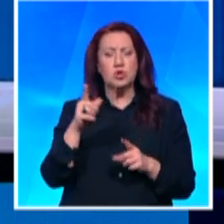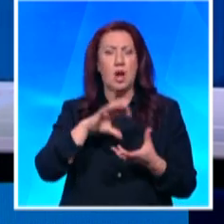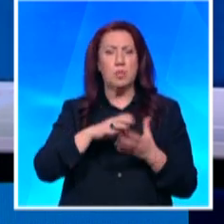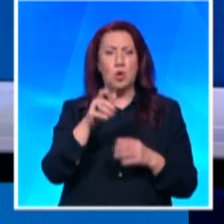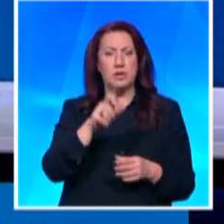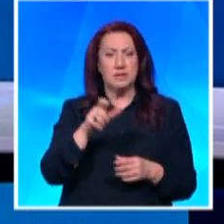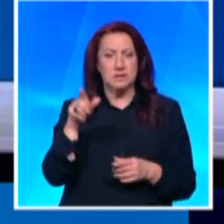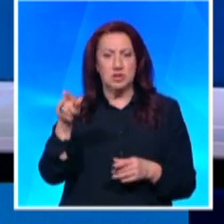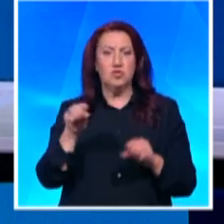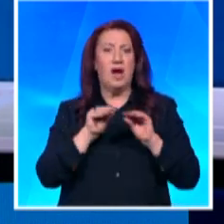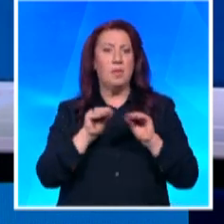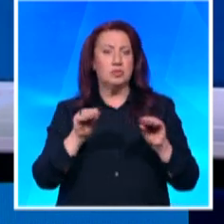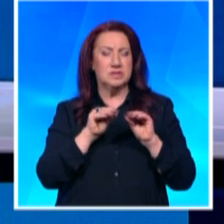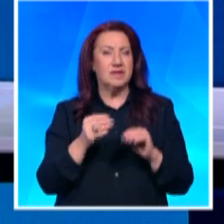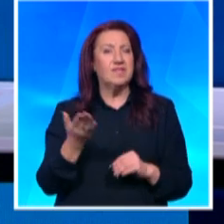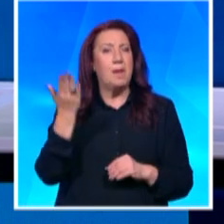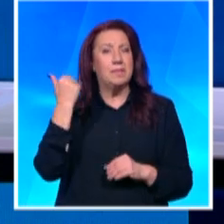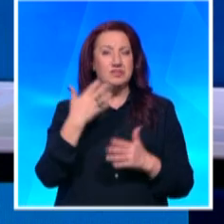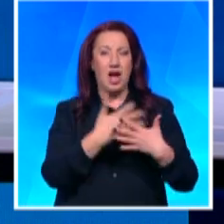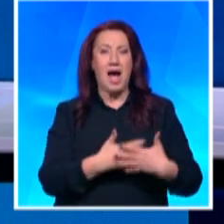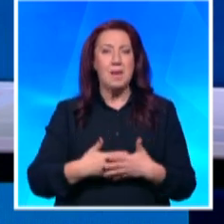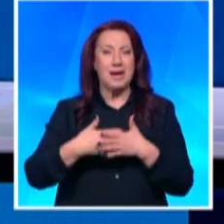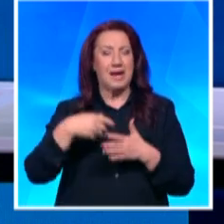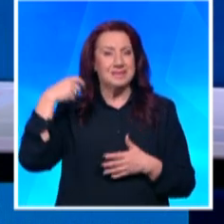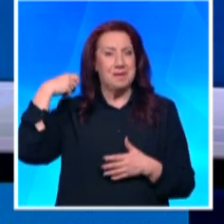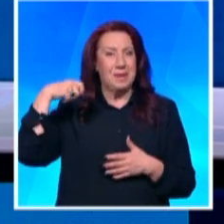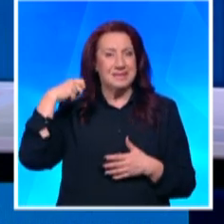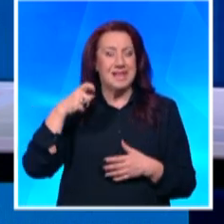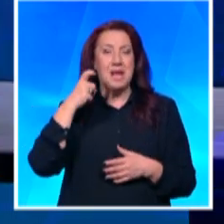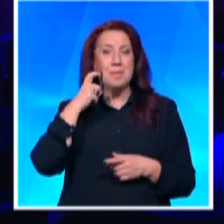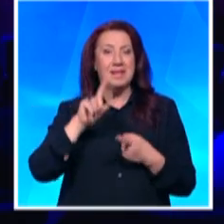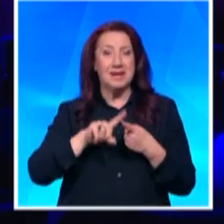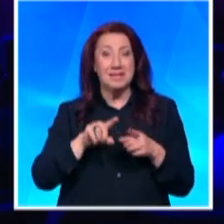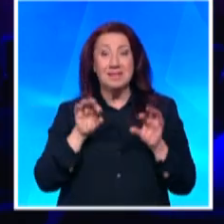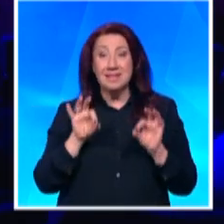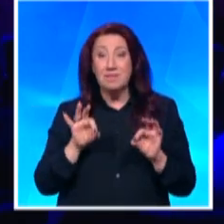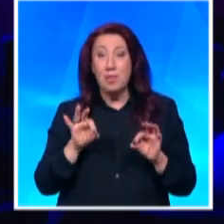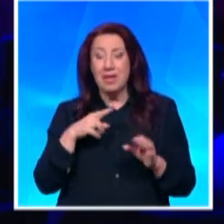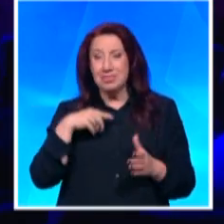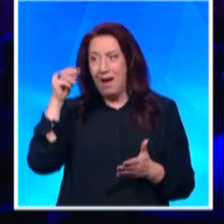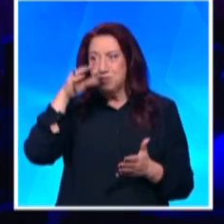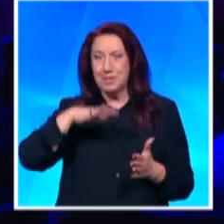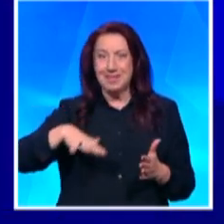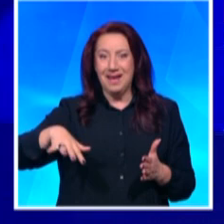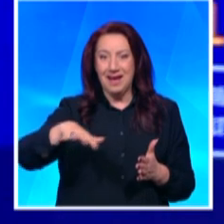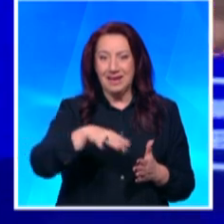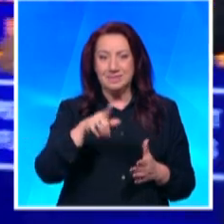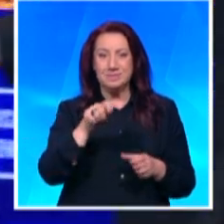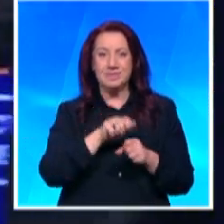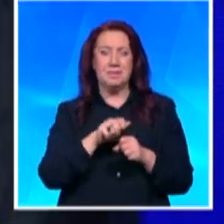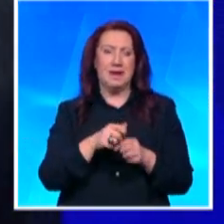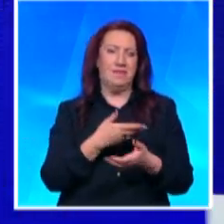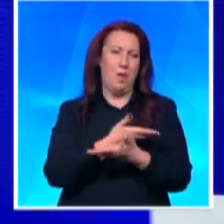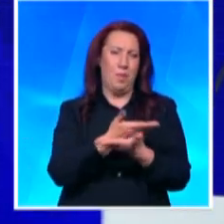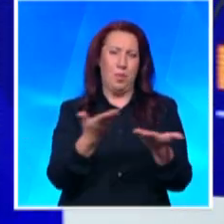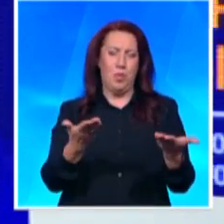преподаватели бившият американски президент Бил Клинтън, който е на визита у нас. Той проведе публична лекция пред представители на всички големи висши